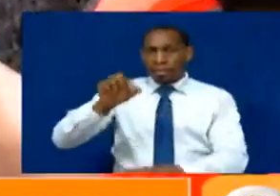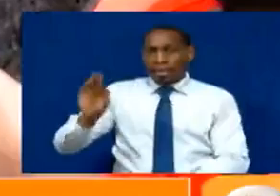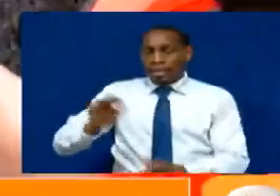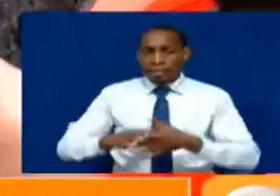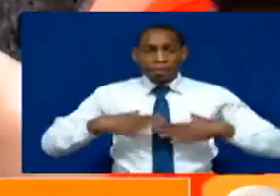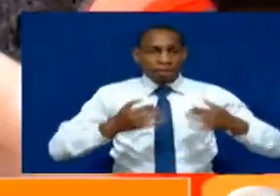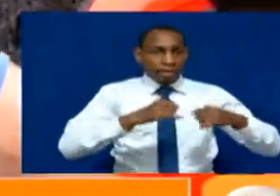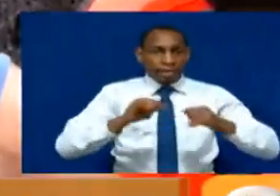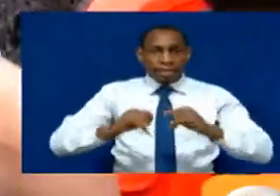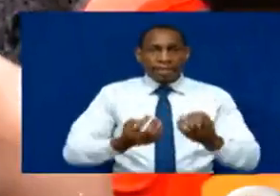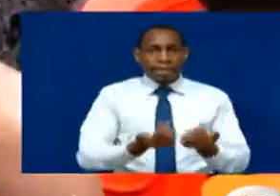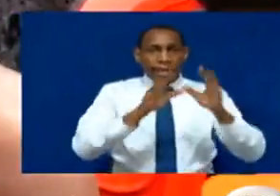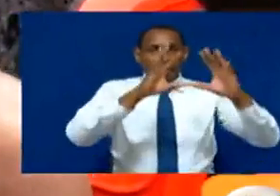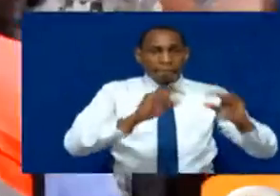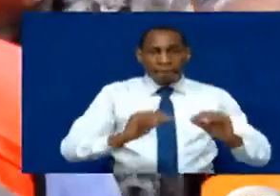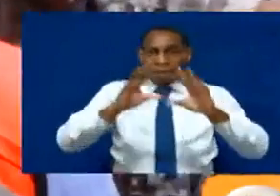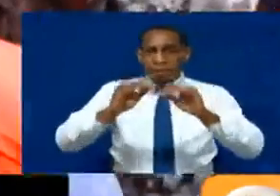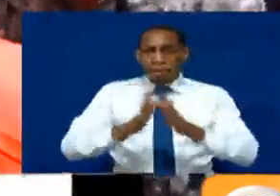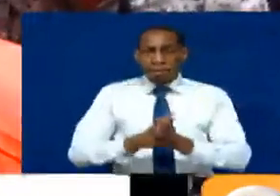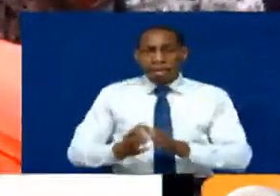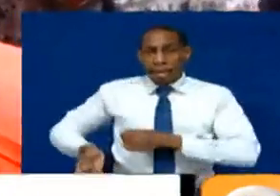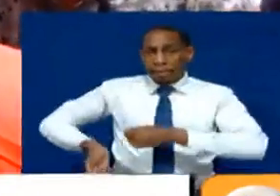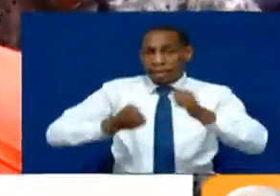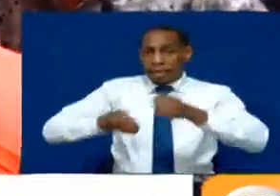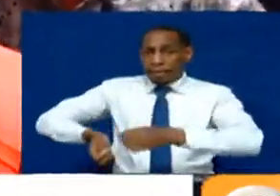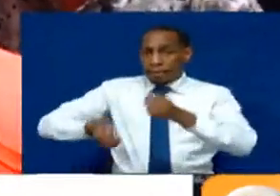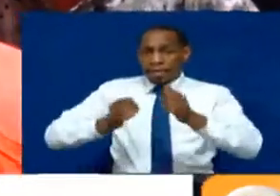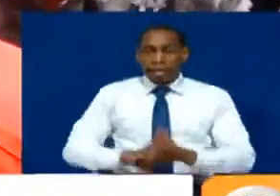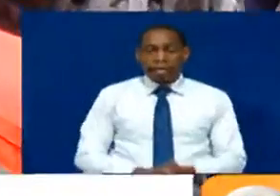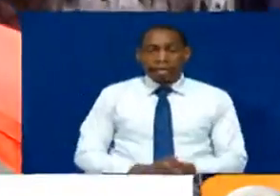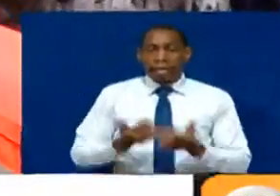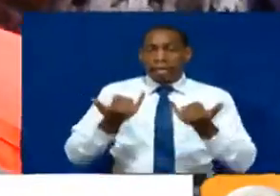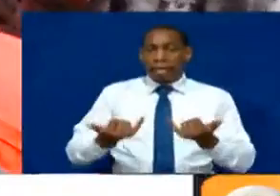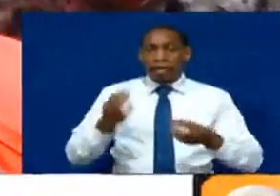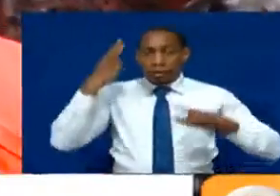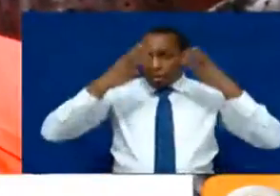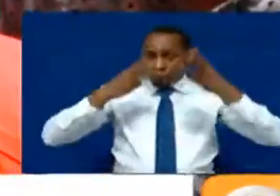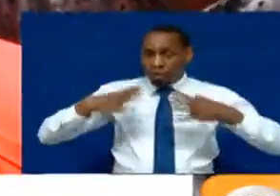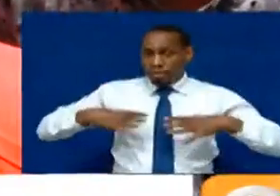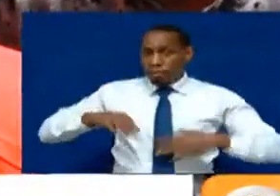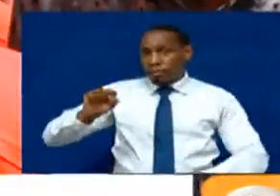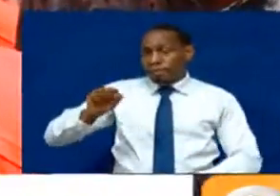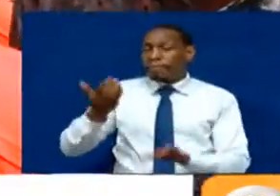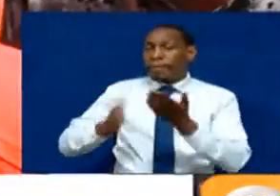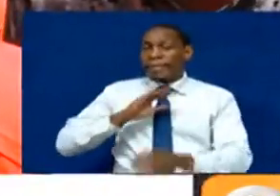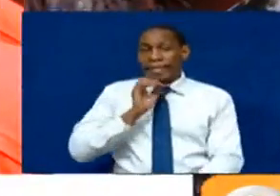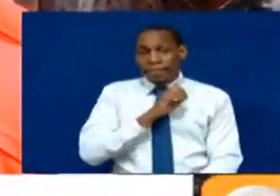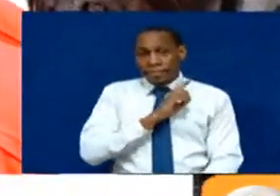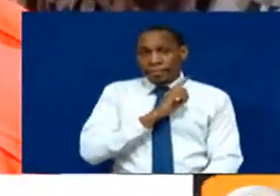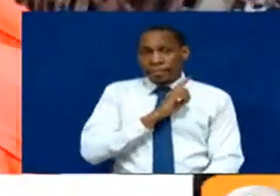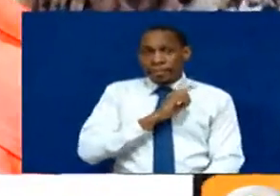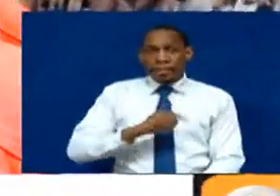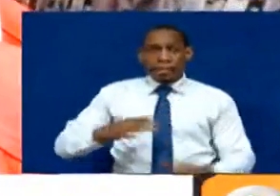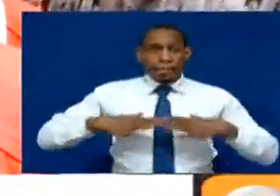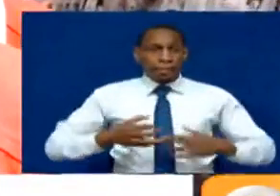twakimbizana kuzima moto na mandoo na manini. Mpaka sasa tunahofia watano wanaweza kuwa wamefariki